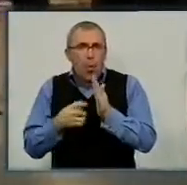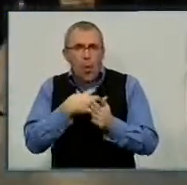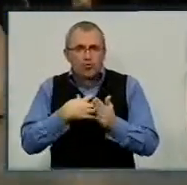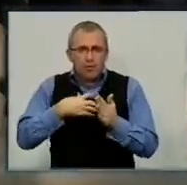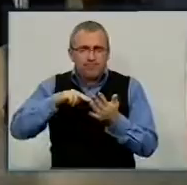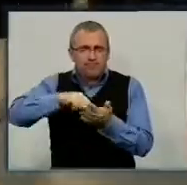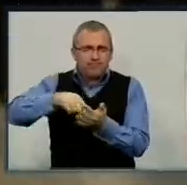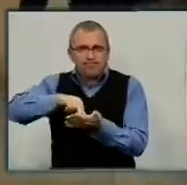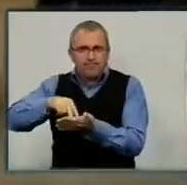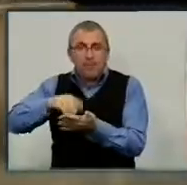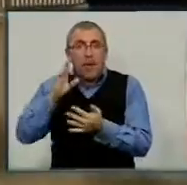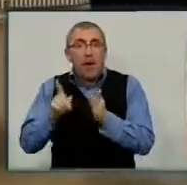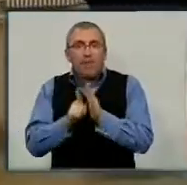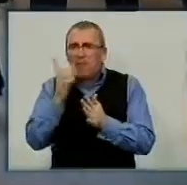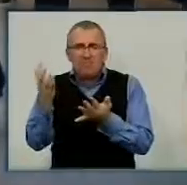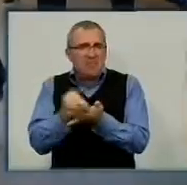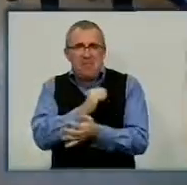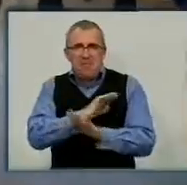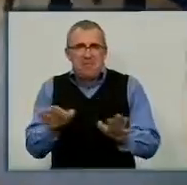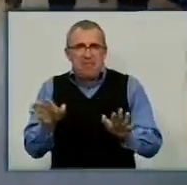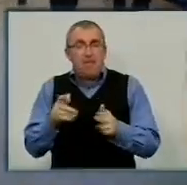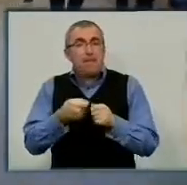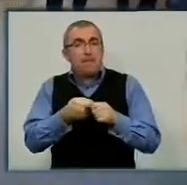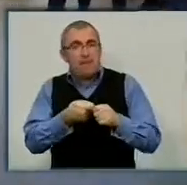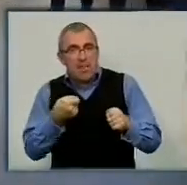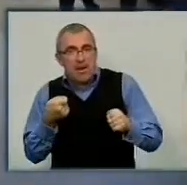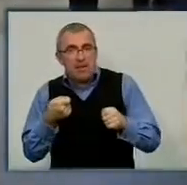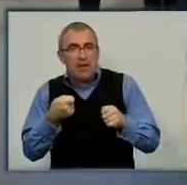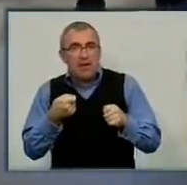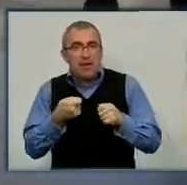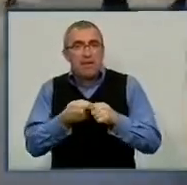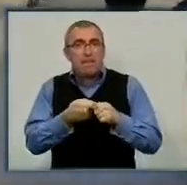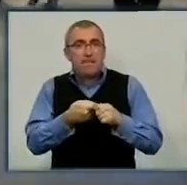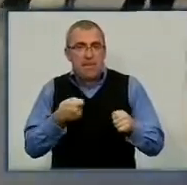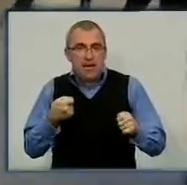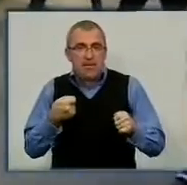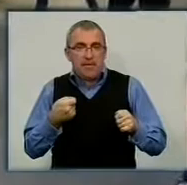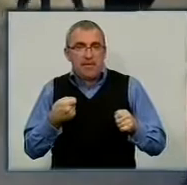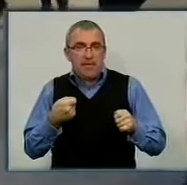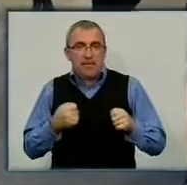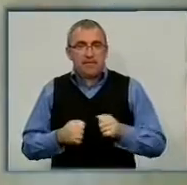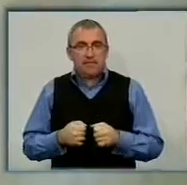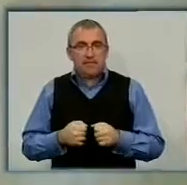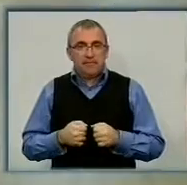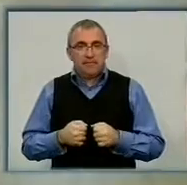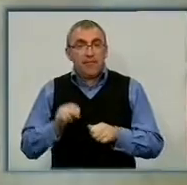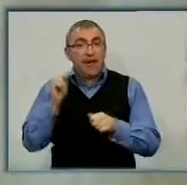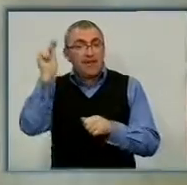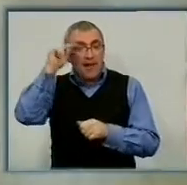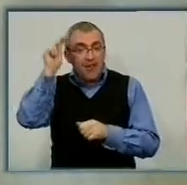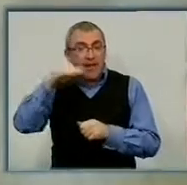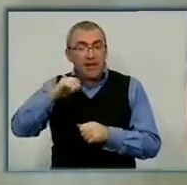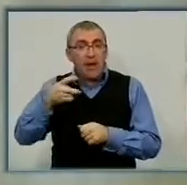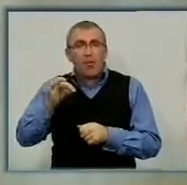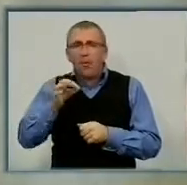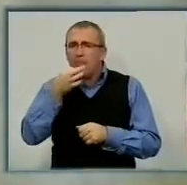повторюють з першого разу виходить не у всіх мена мена медина медина навчитись танцювати танго